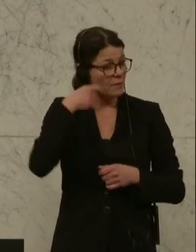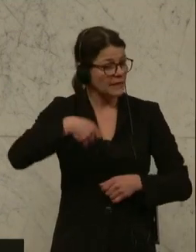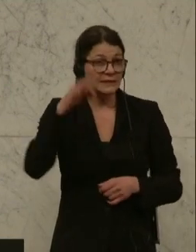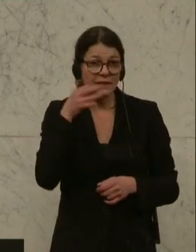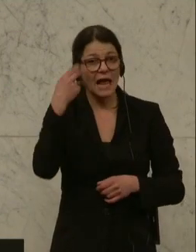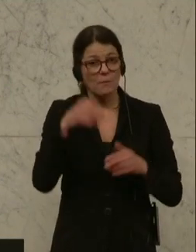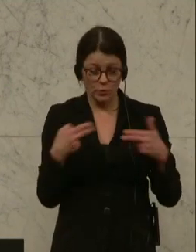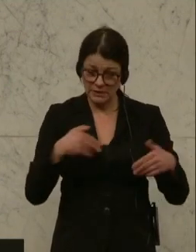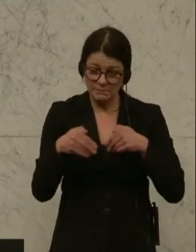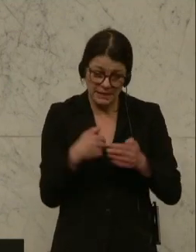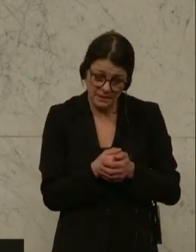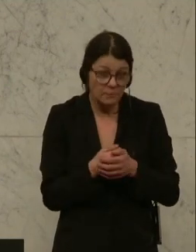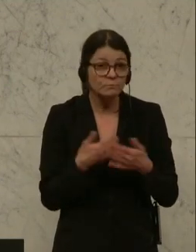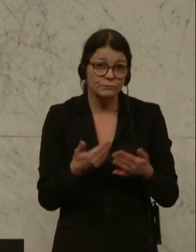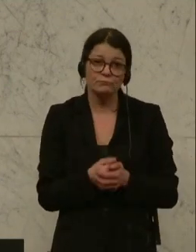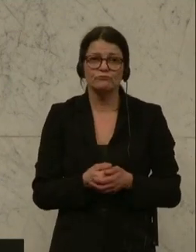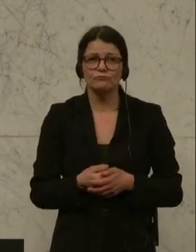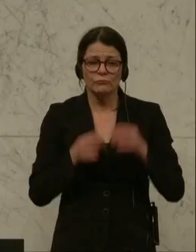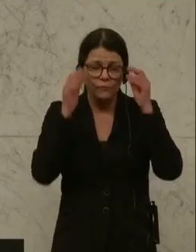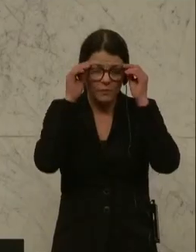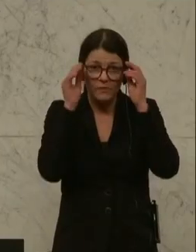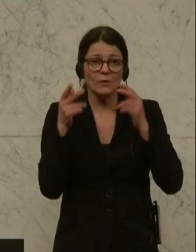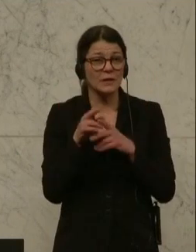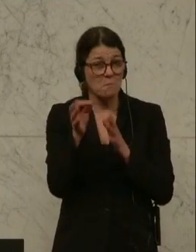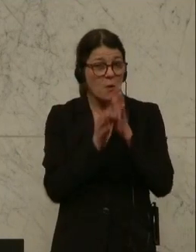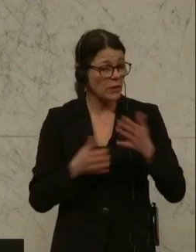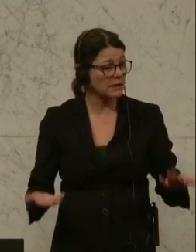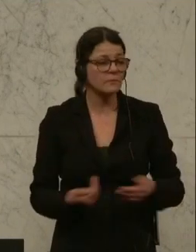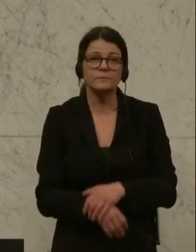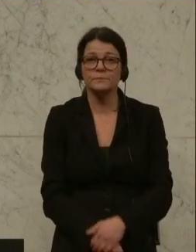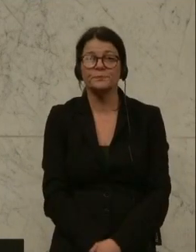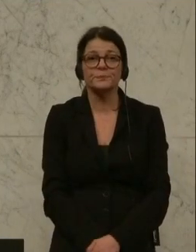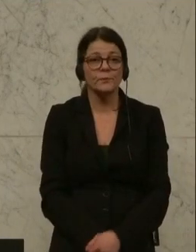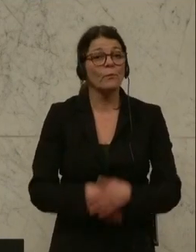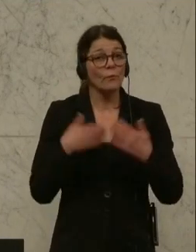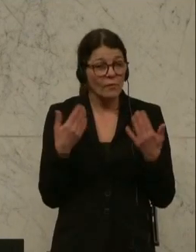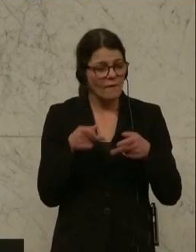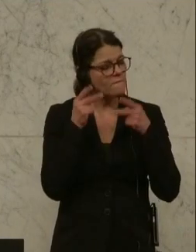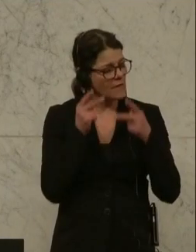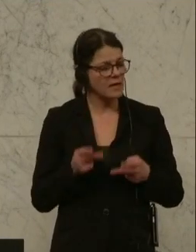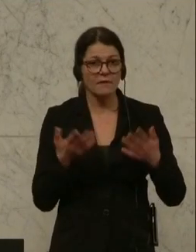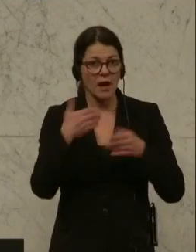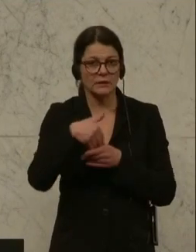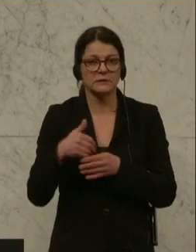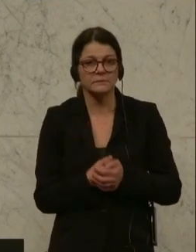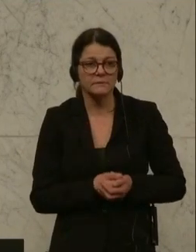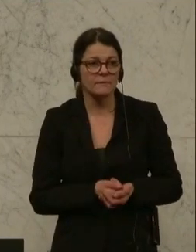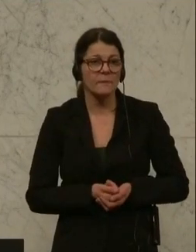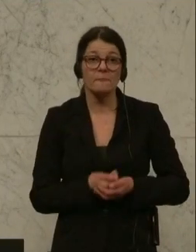Herr Bundesminister ganz kurz die Punkte die die wesentlichsten sind